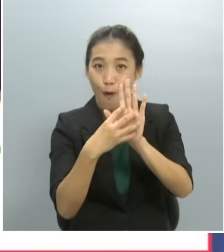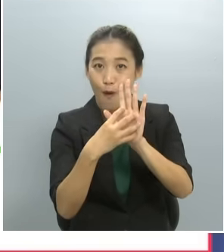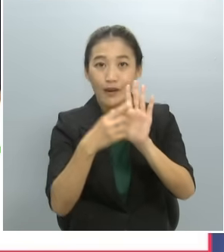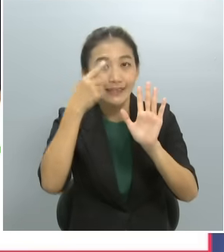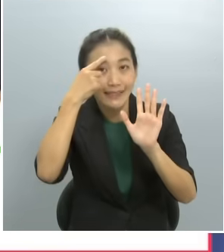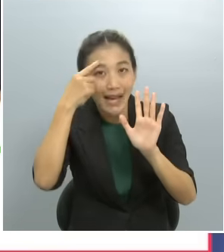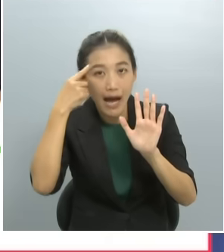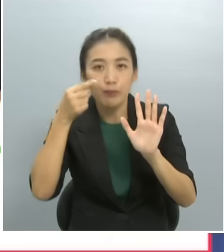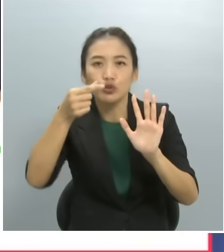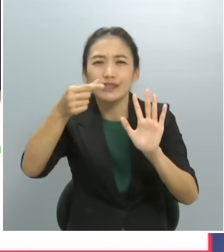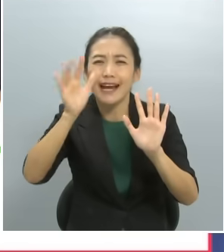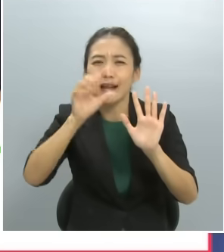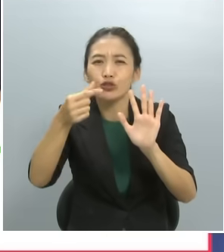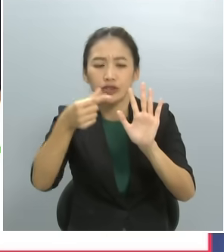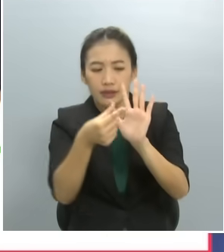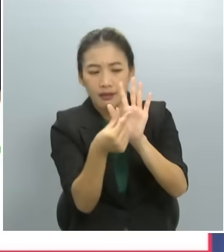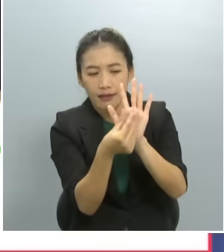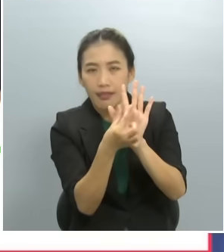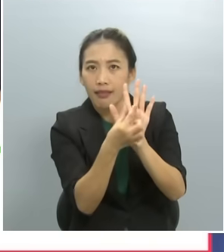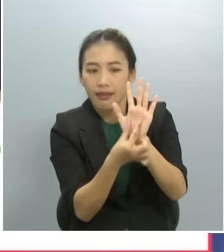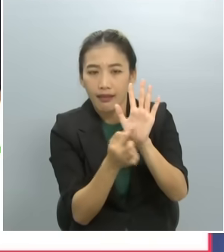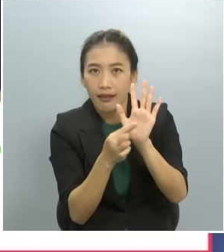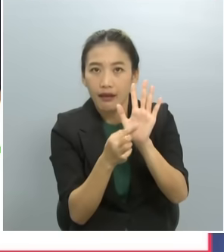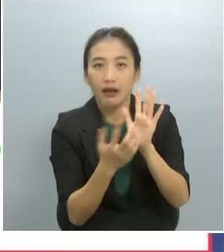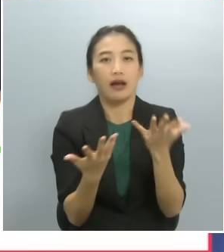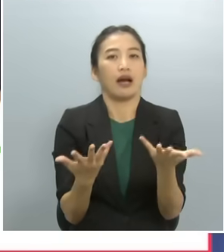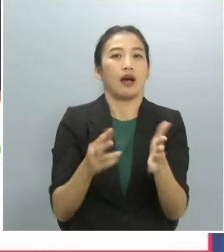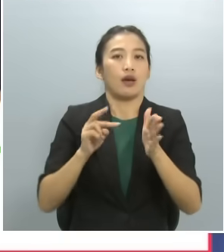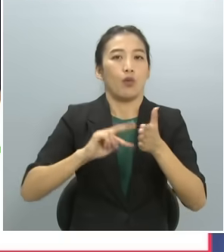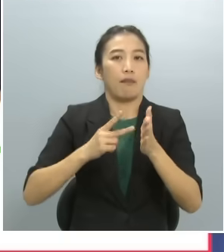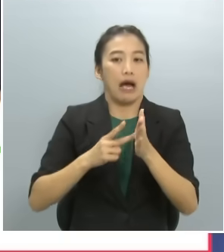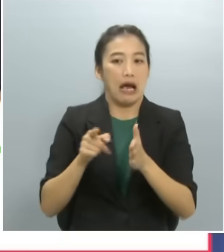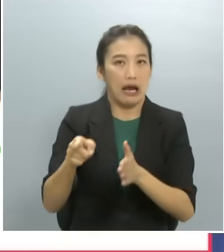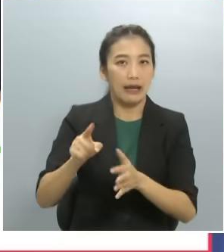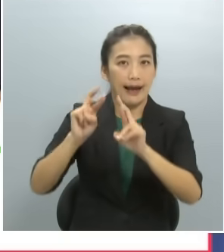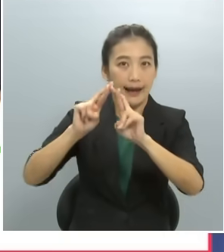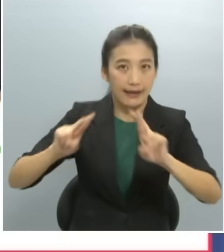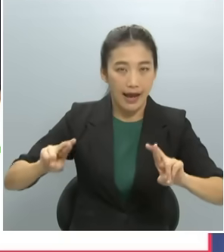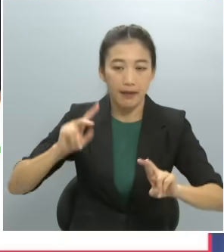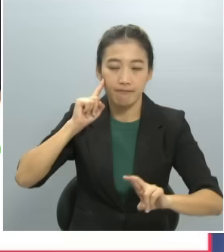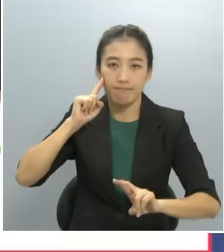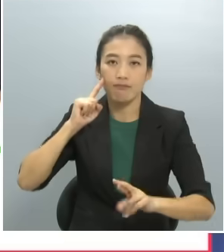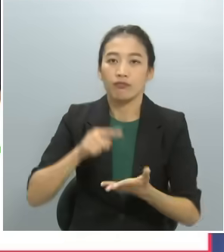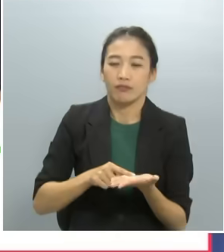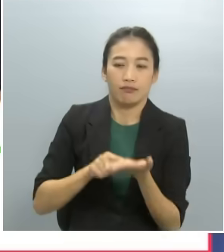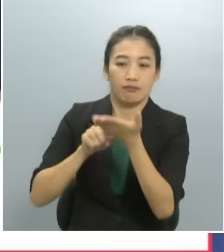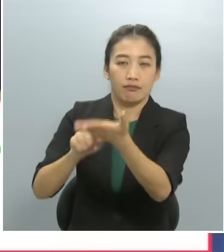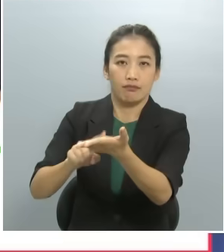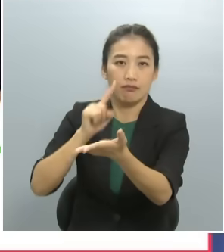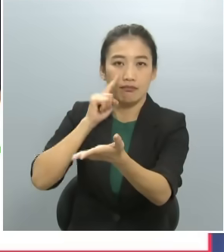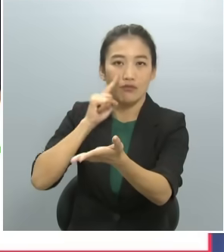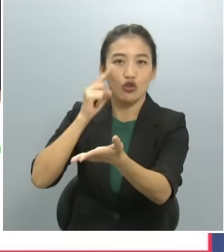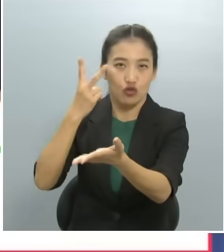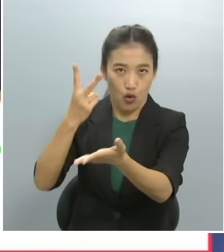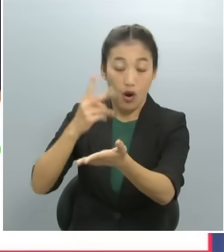นิด้าตรวจสอบกับทางกรมทรัพย์สินทางปัญญาพบว่ามีการยื่นขอจบเครื่องหมายการค้า 2รอบรอบแรกยื่นจบตอนปี 61โดย